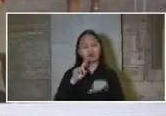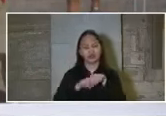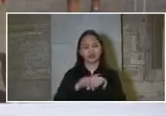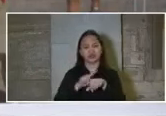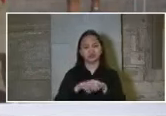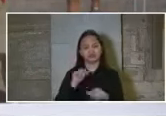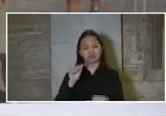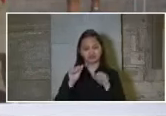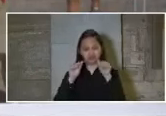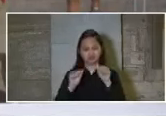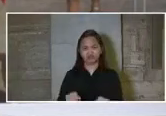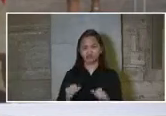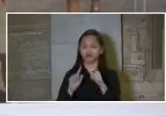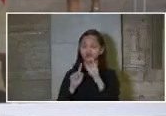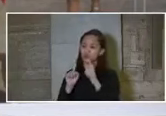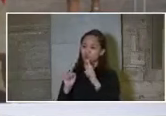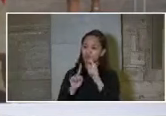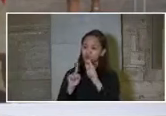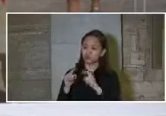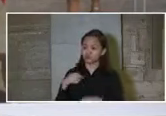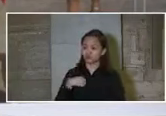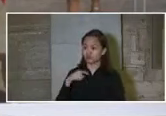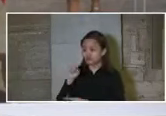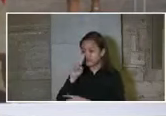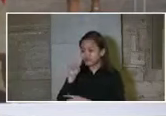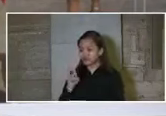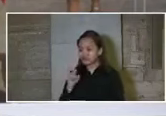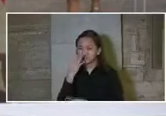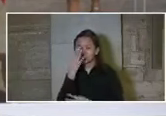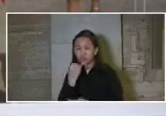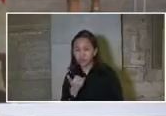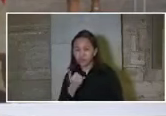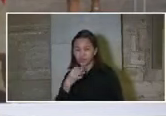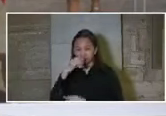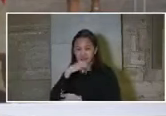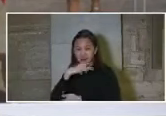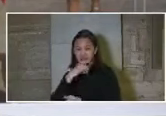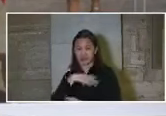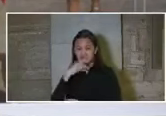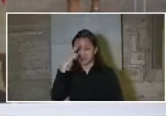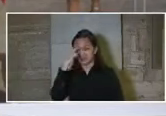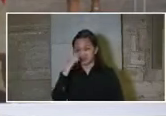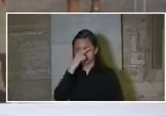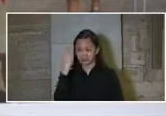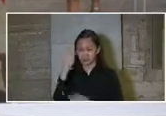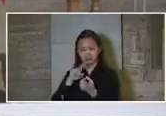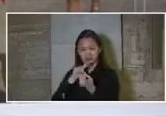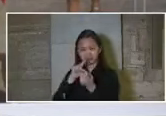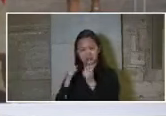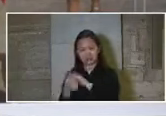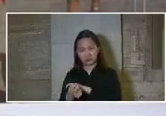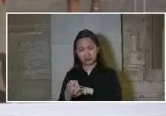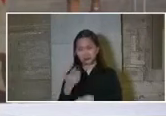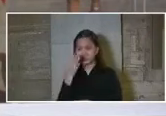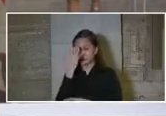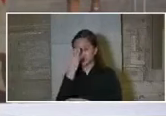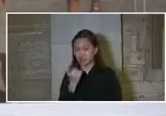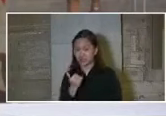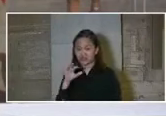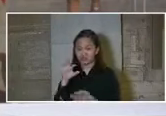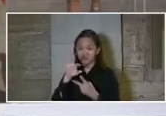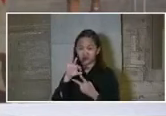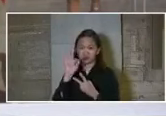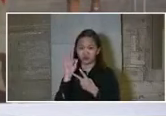at kapag natanong ko bakit sila nagpabinyag, bakit nila pinili na maging